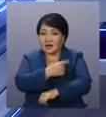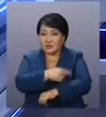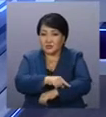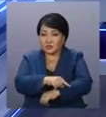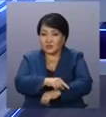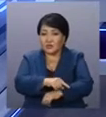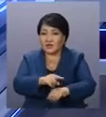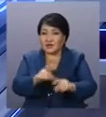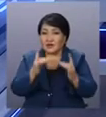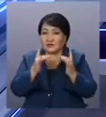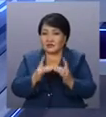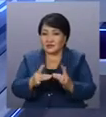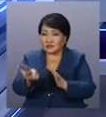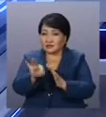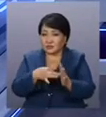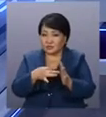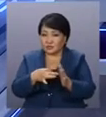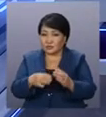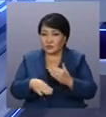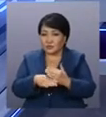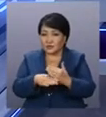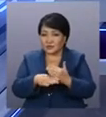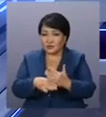шұғыл көмек көрсету бөлімшелері ашылған.